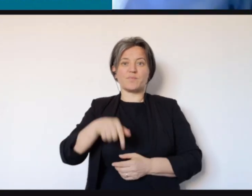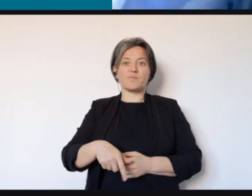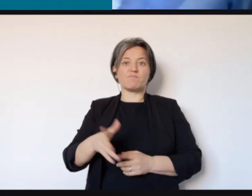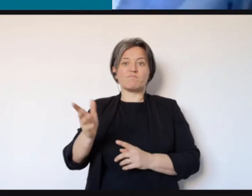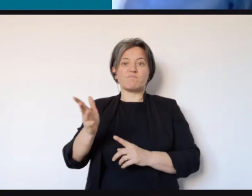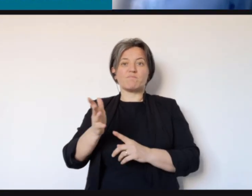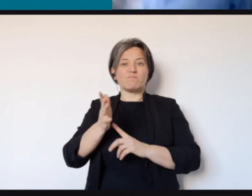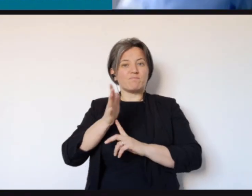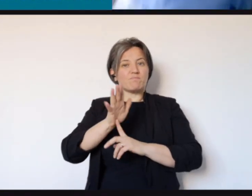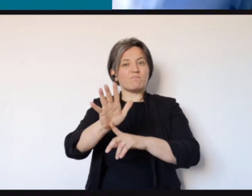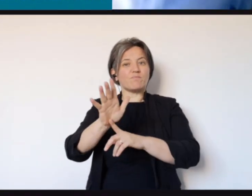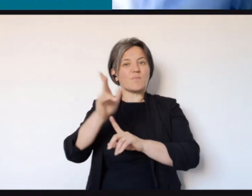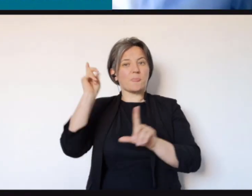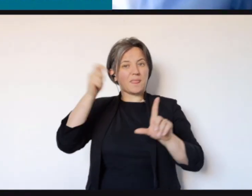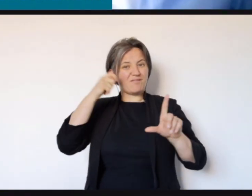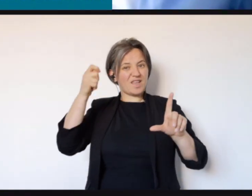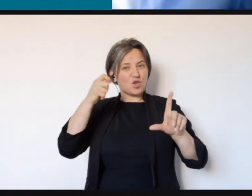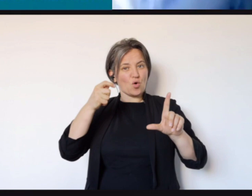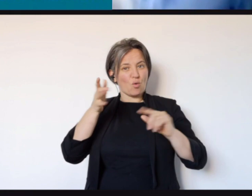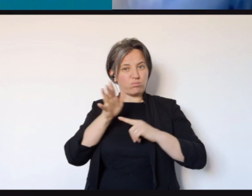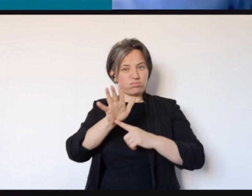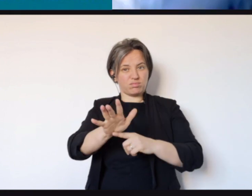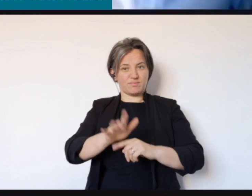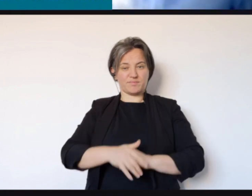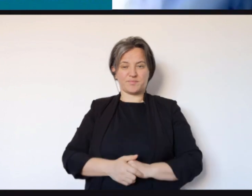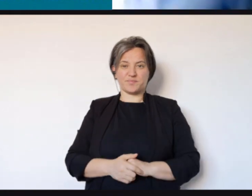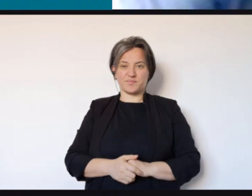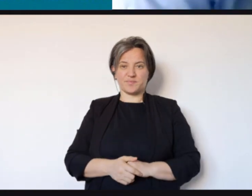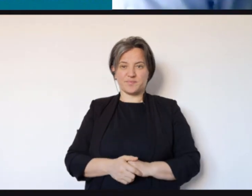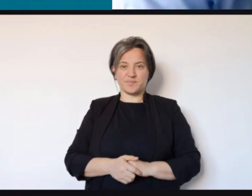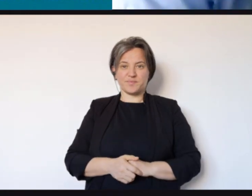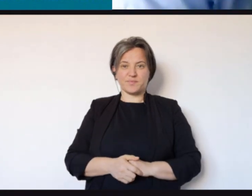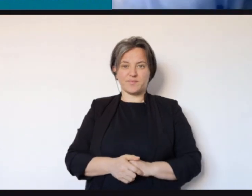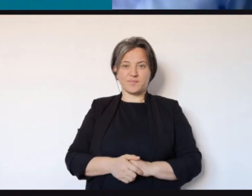far vedere un video di,